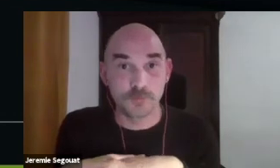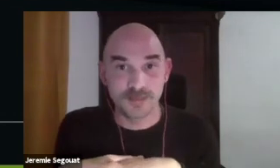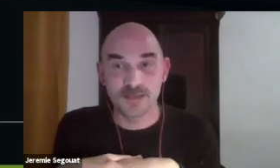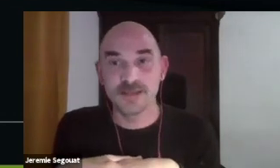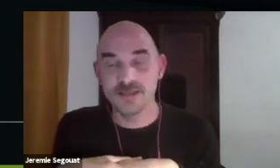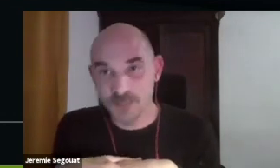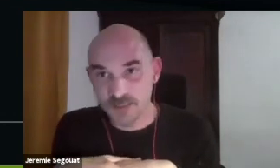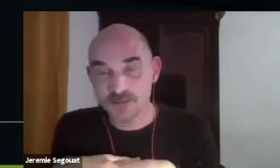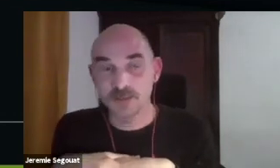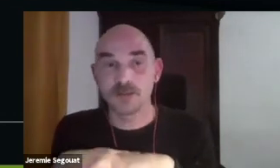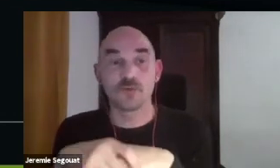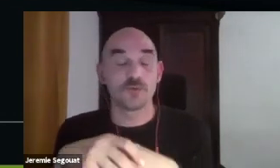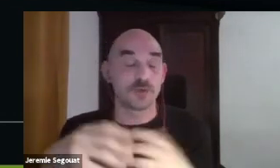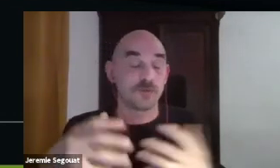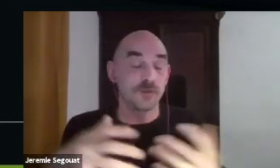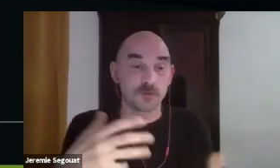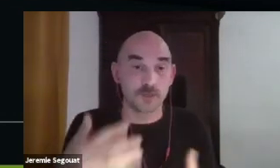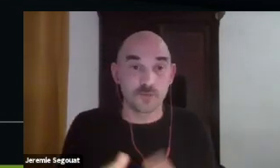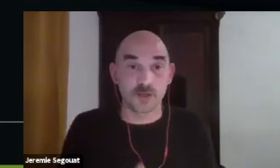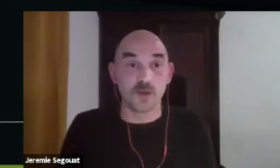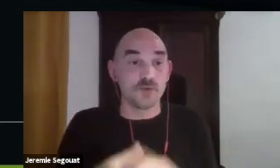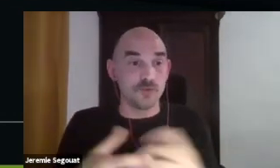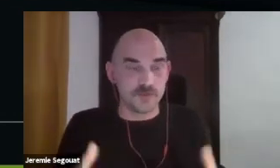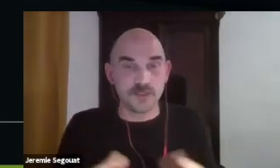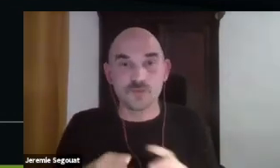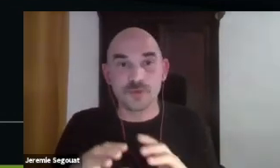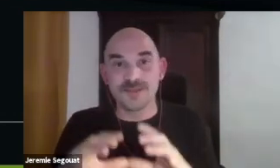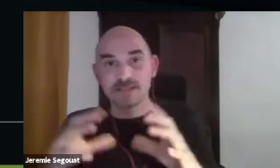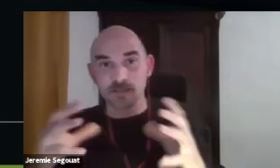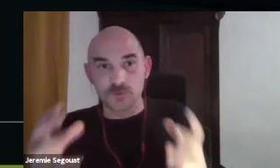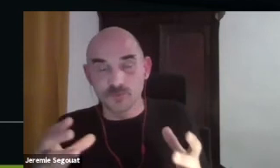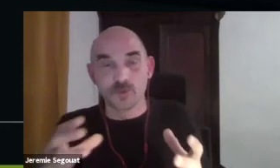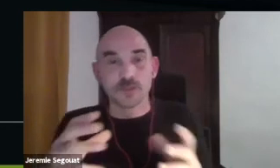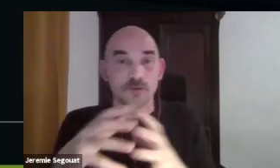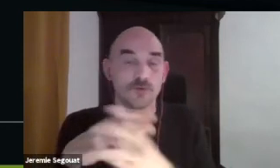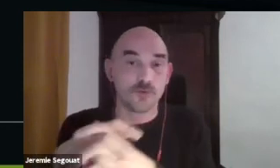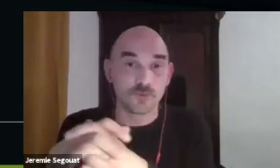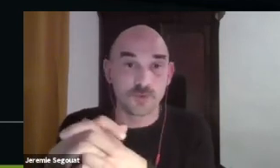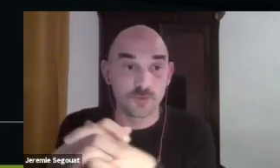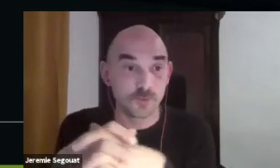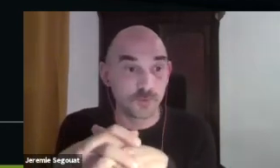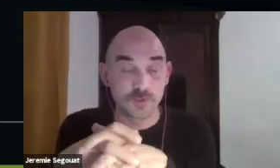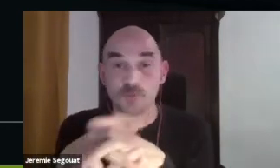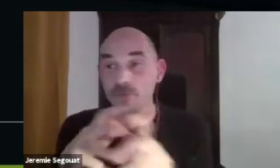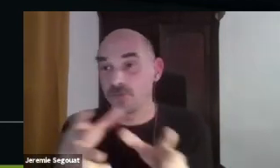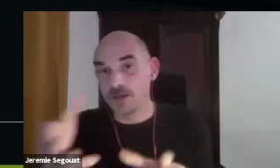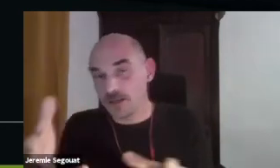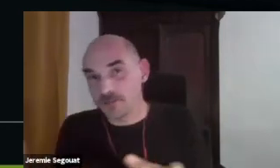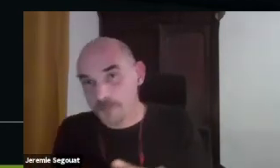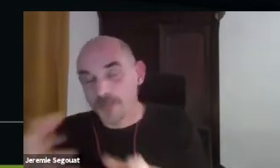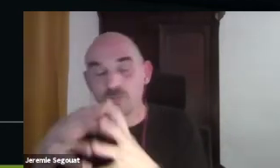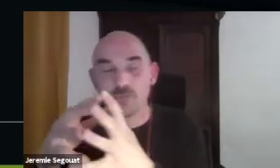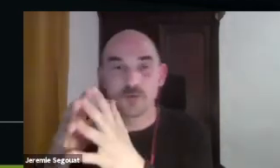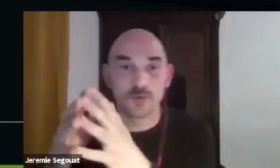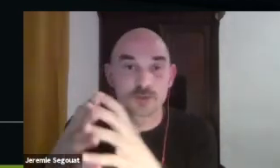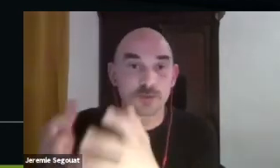environnement matériel immédiat c'est à dire qu'on peut tout à fait être en train de faire une visite ou une description de l'environnement pour dire bon ben voilà là